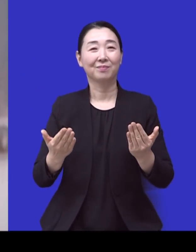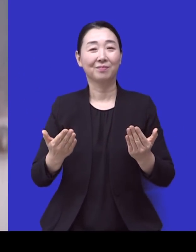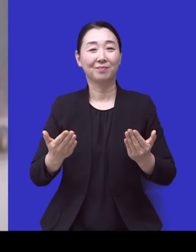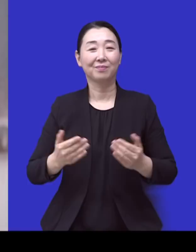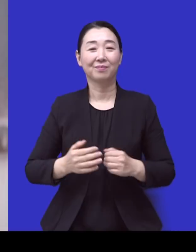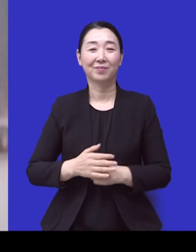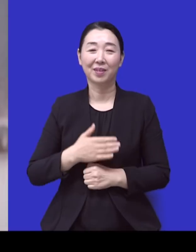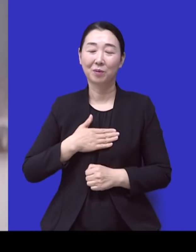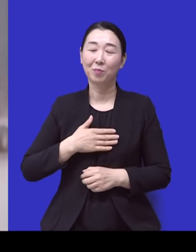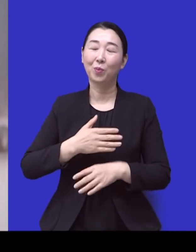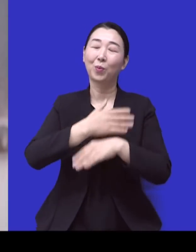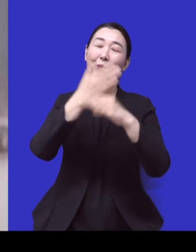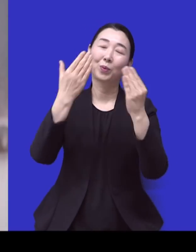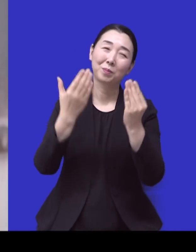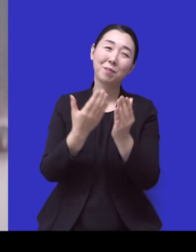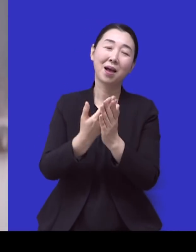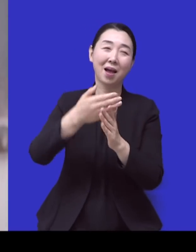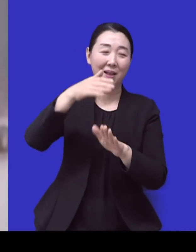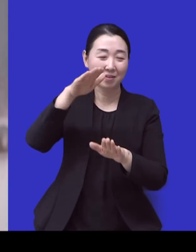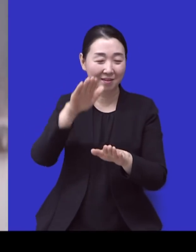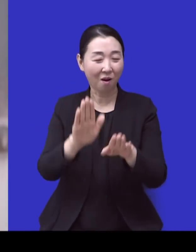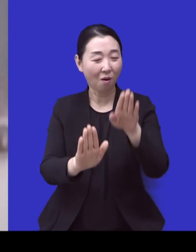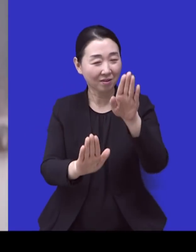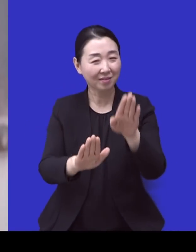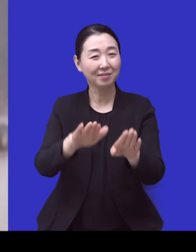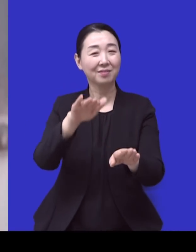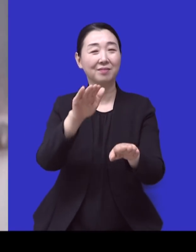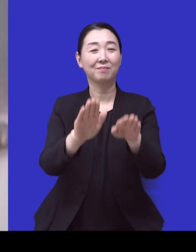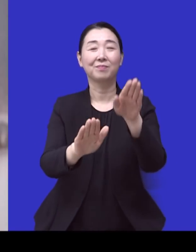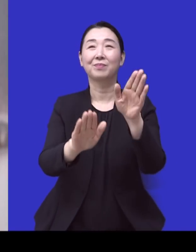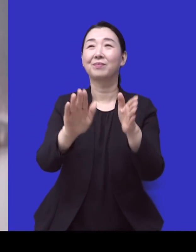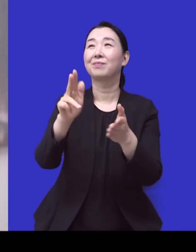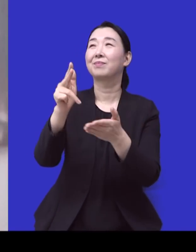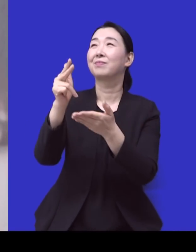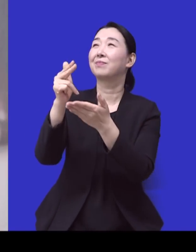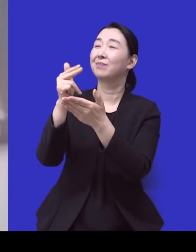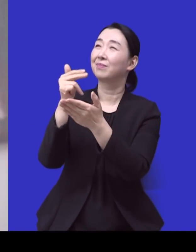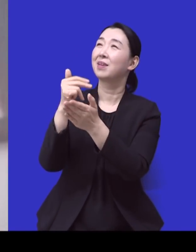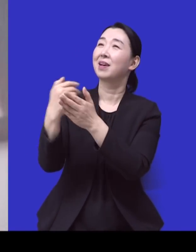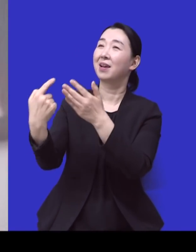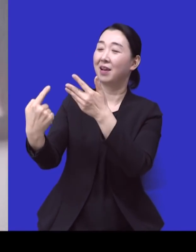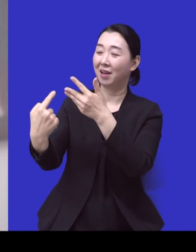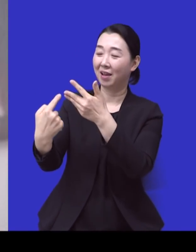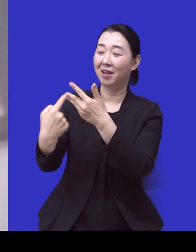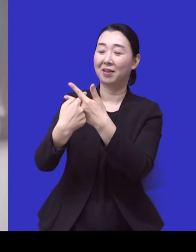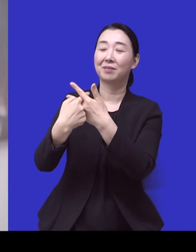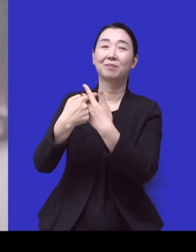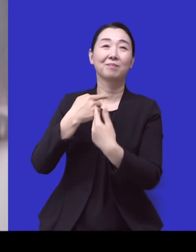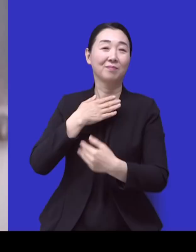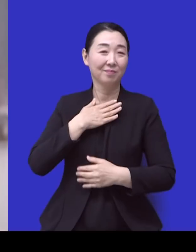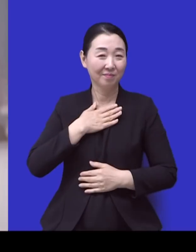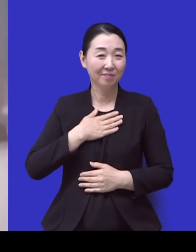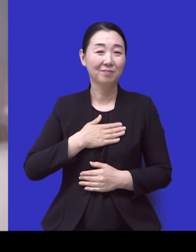사랑하시는 나의 모든 발걸음 주가